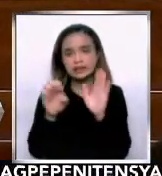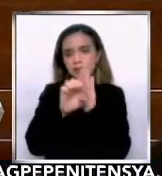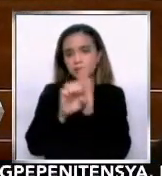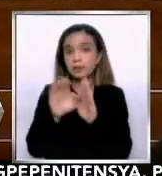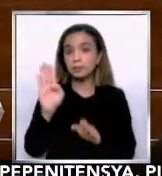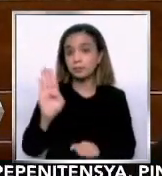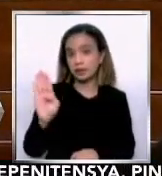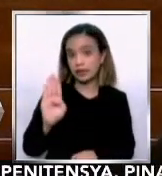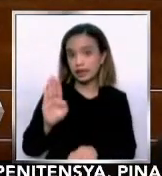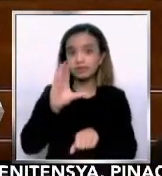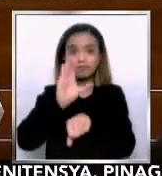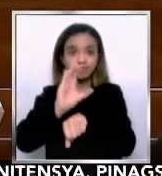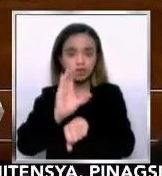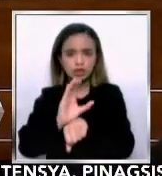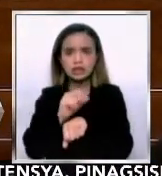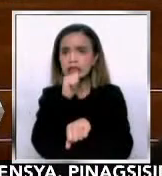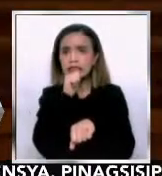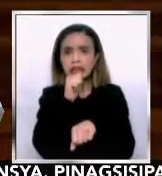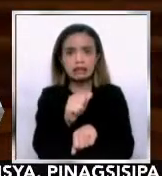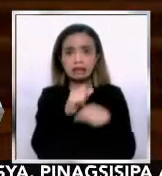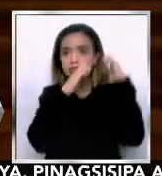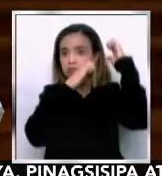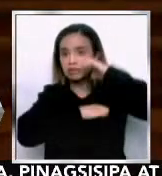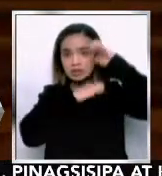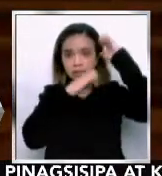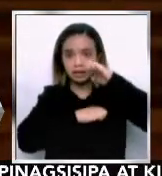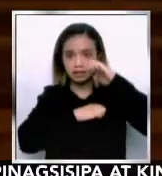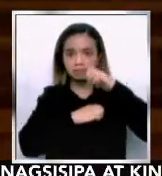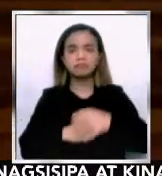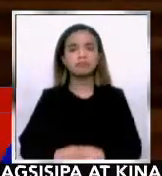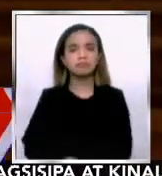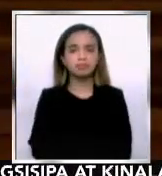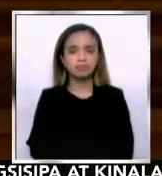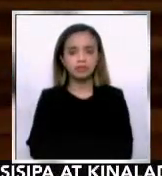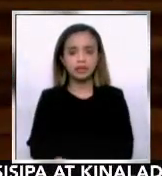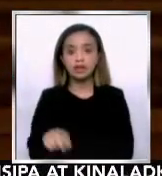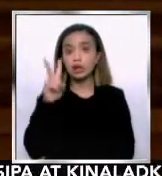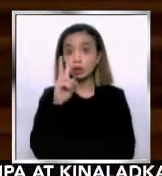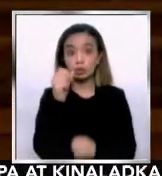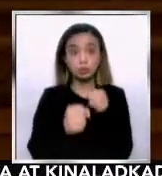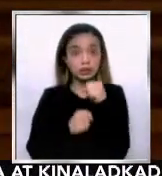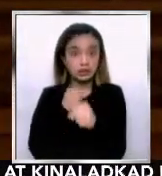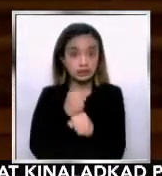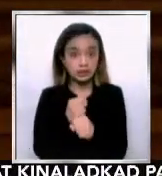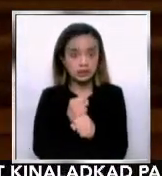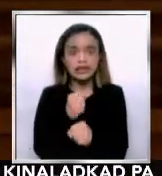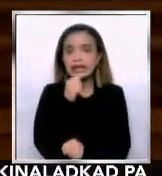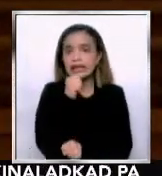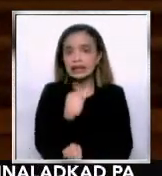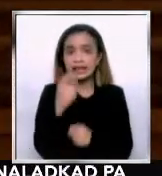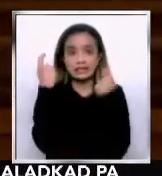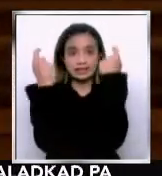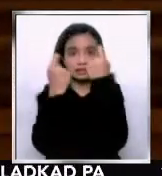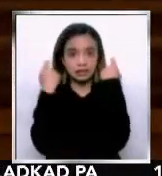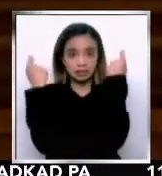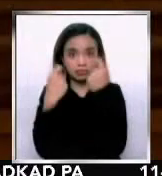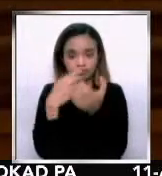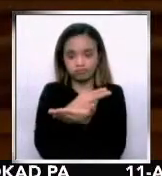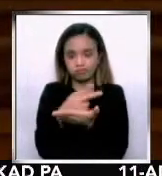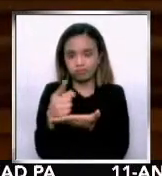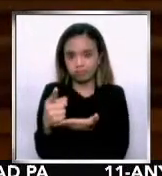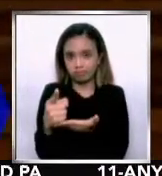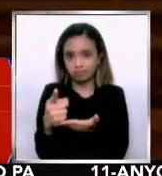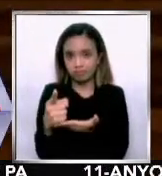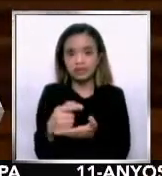nga raw ito inasahan ng simbahan. Dalawang taong hindi nakapagdiwang ng Semana Santa. Kaya yung mga tao